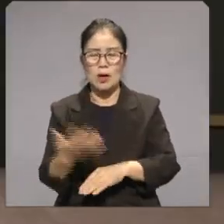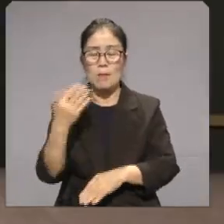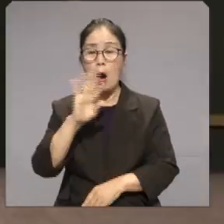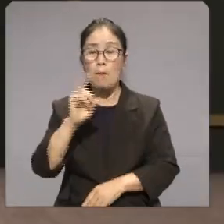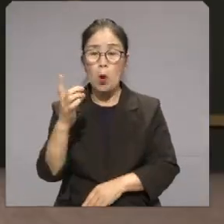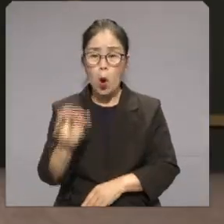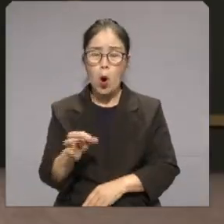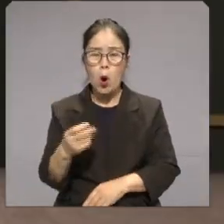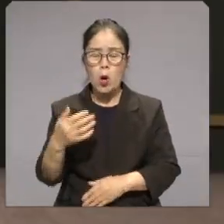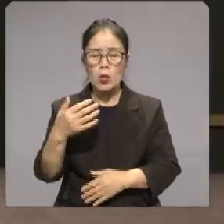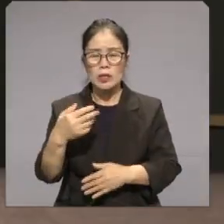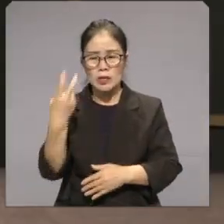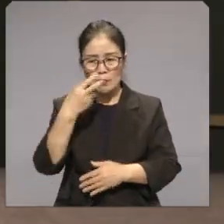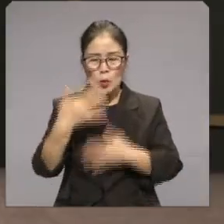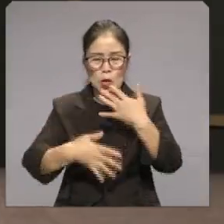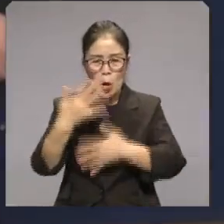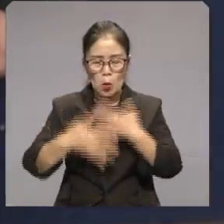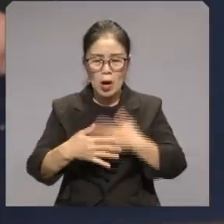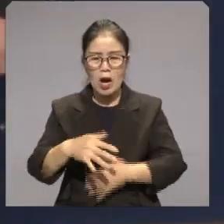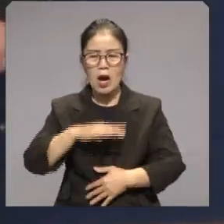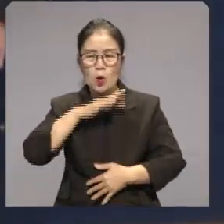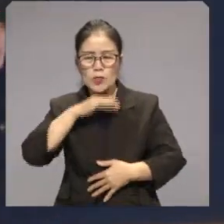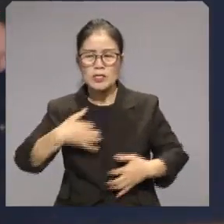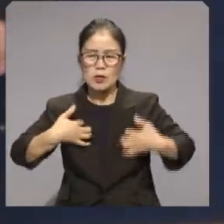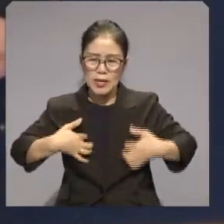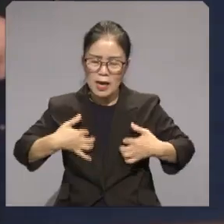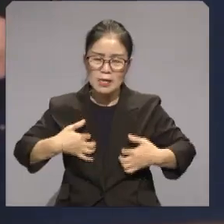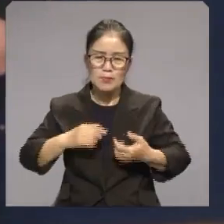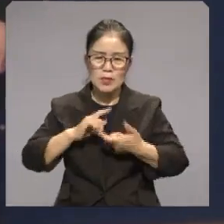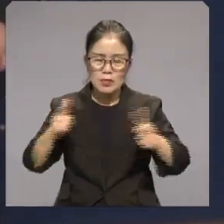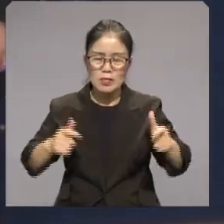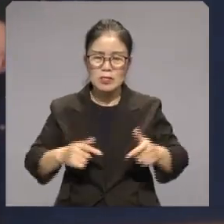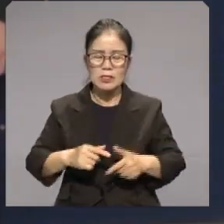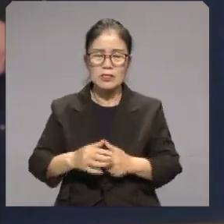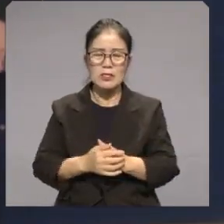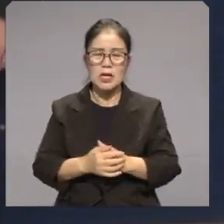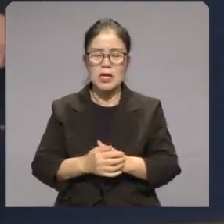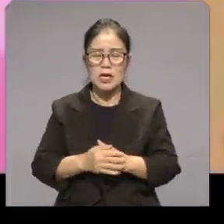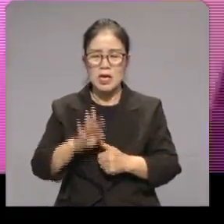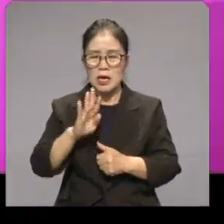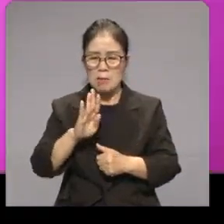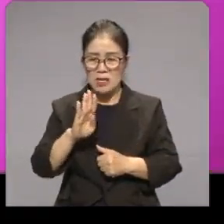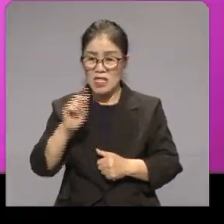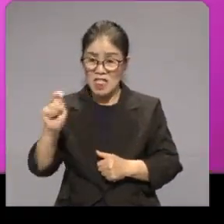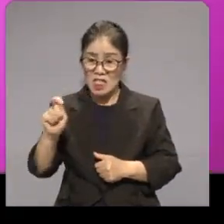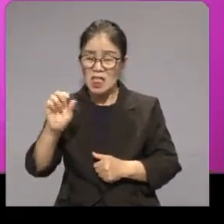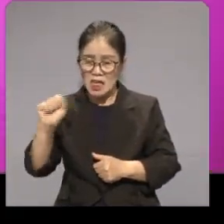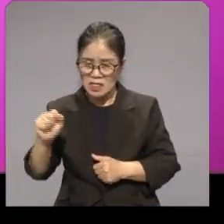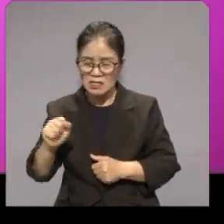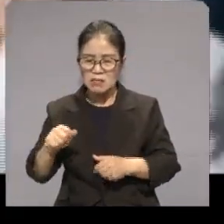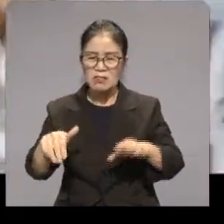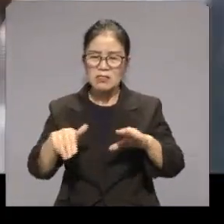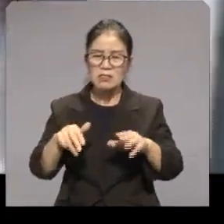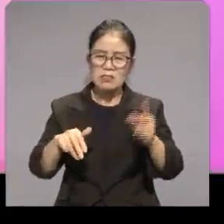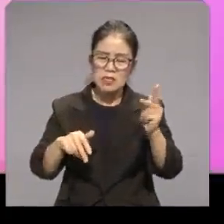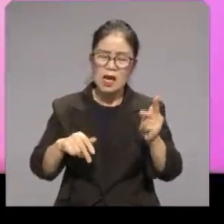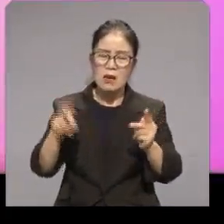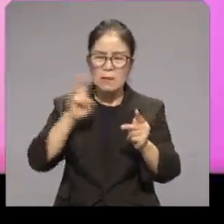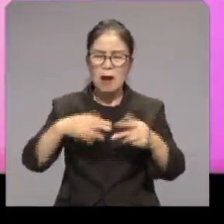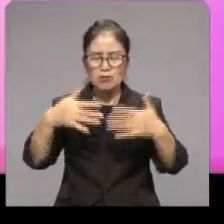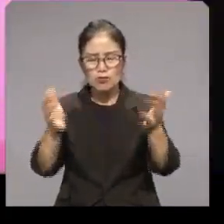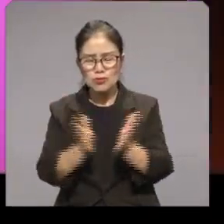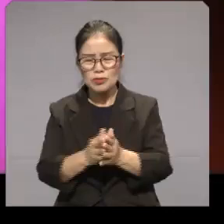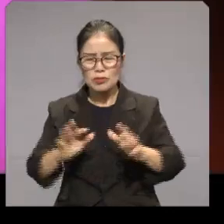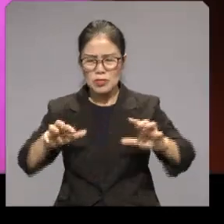감독의 기생충과 넷플릭스 드라마 오징어 게임을 비롯해 BTS와 블랙핑크 등 K-POP 그룹도 세계적 명성을 얻고